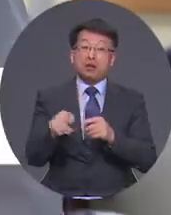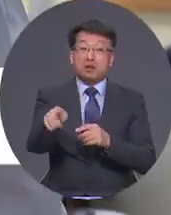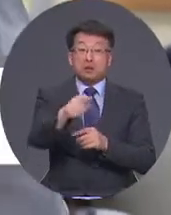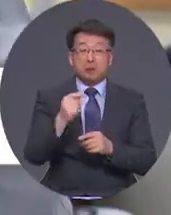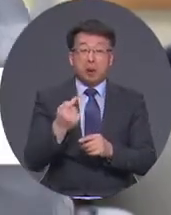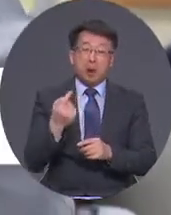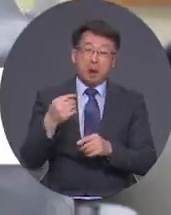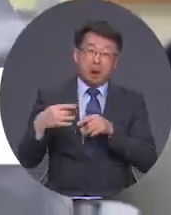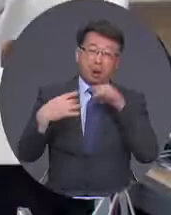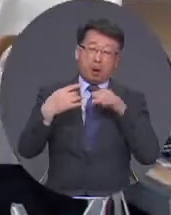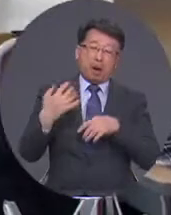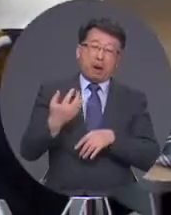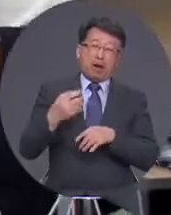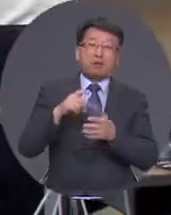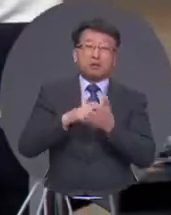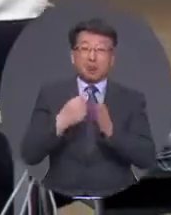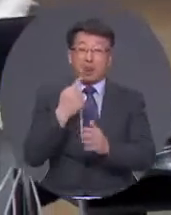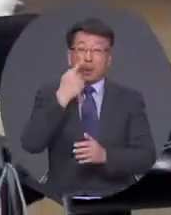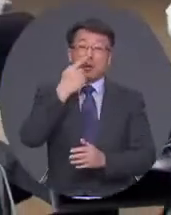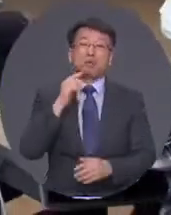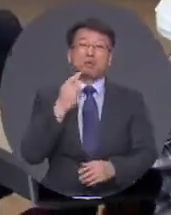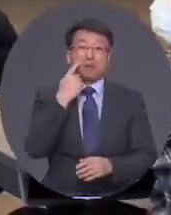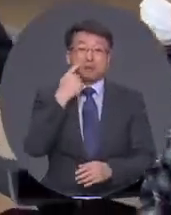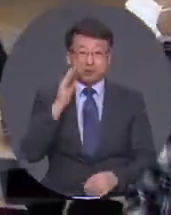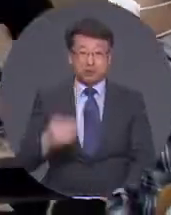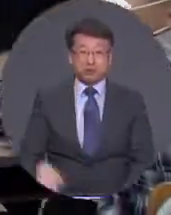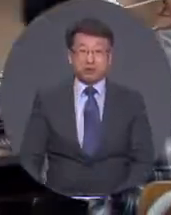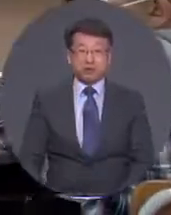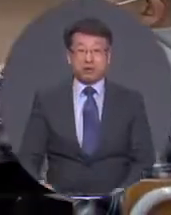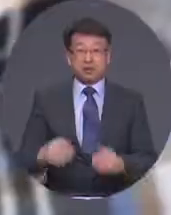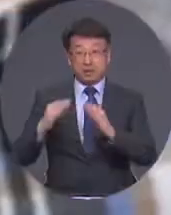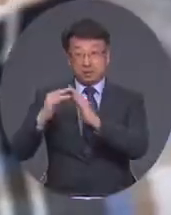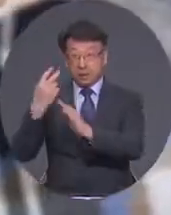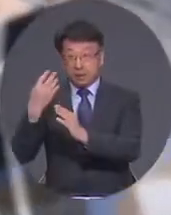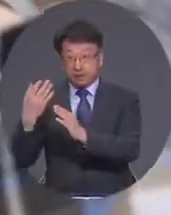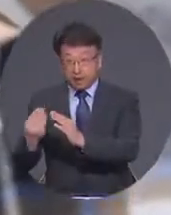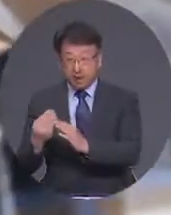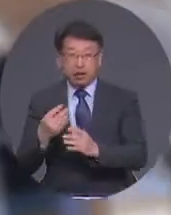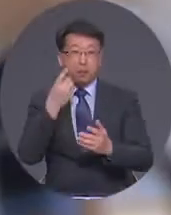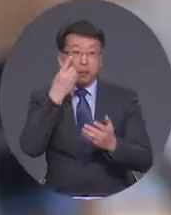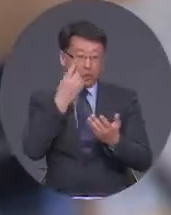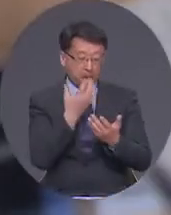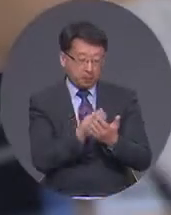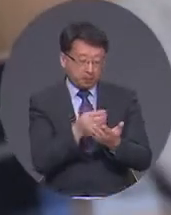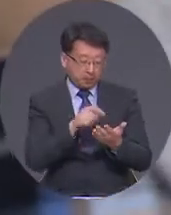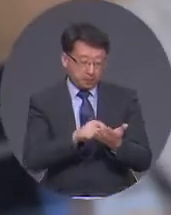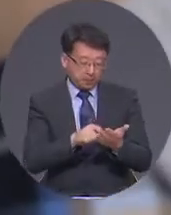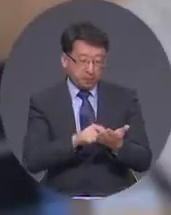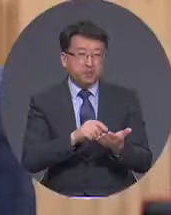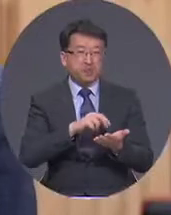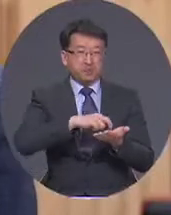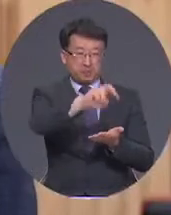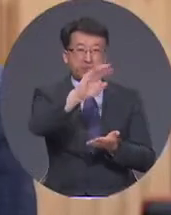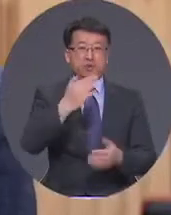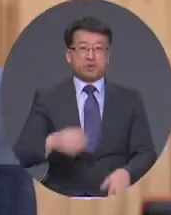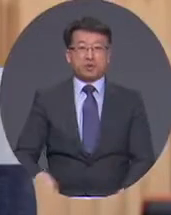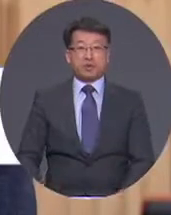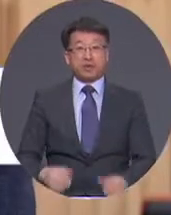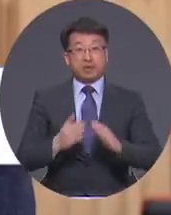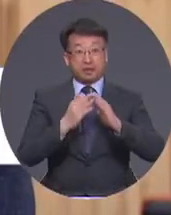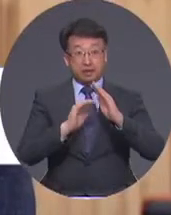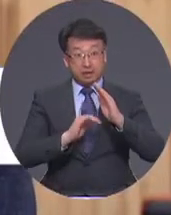이 아플 정도로. 집에서 검사한 결과를 건강 상태 자가진단 앱에서 학교와 공유하게 됩니다.